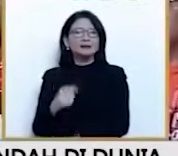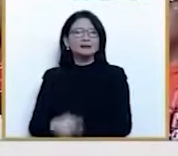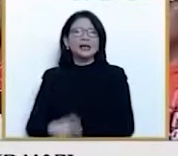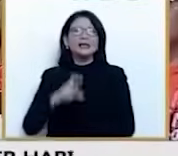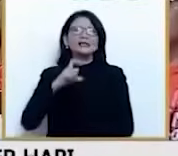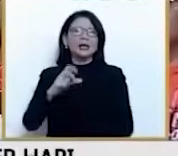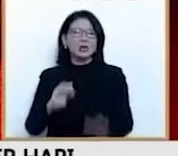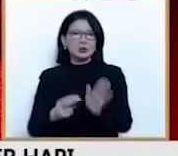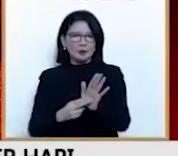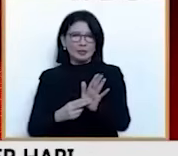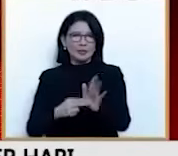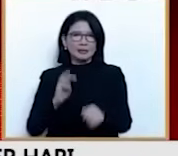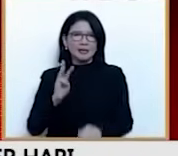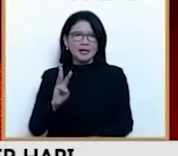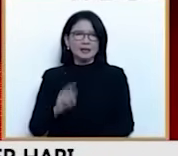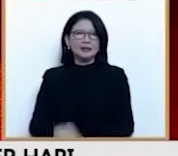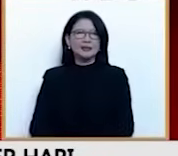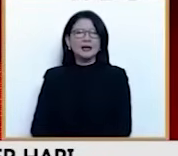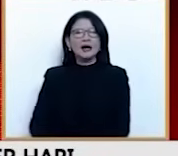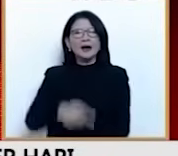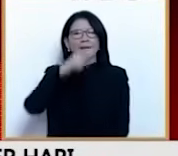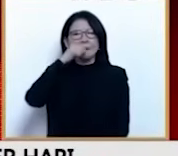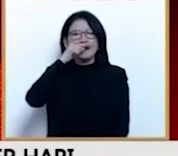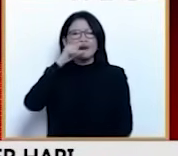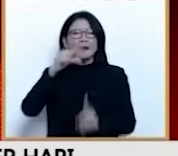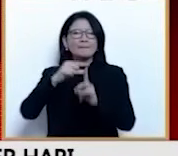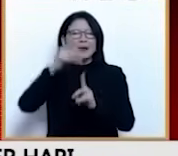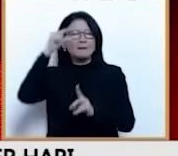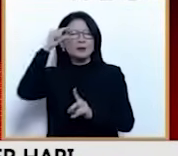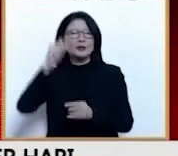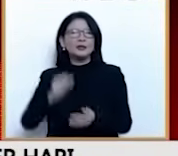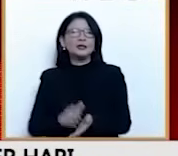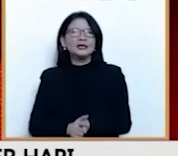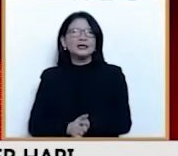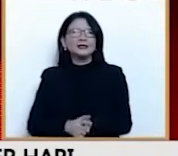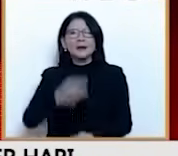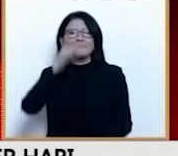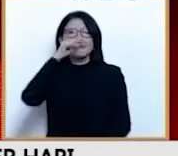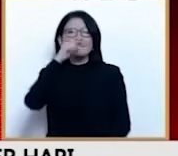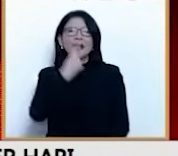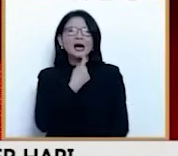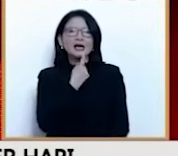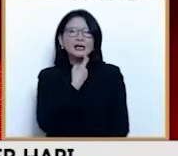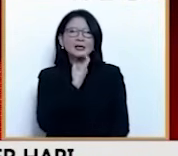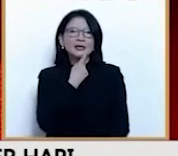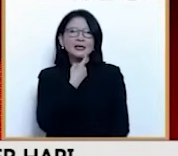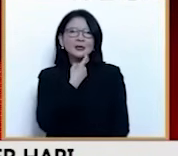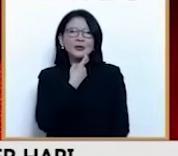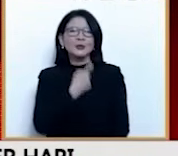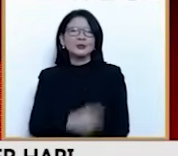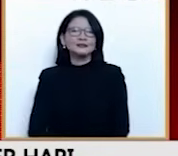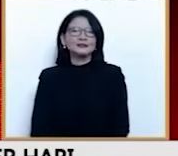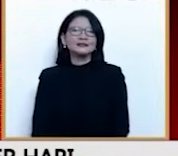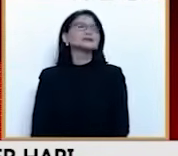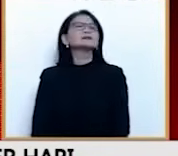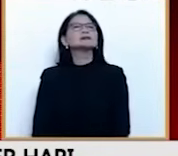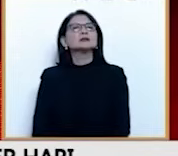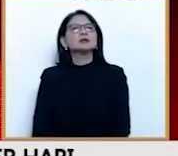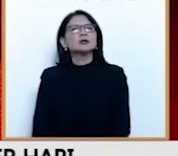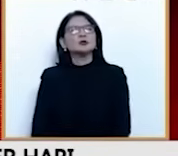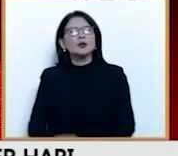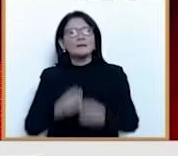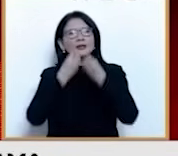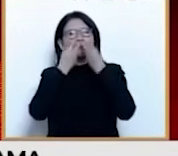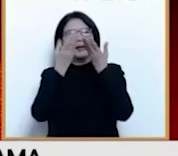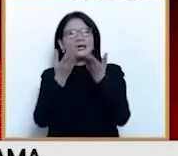calon nomor urut 3, Bapak Pramono Anung dan Bapak Rano Karno atau Sidul untuk